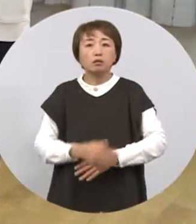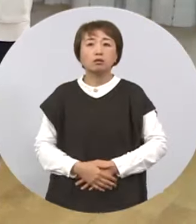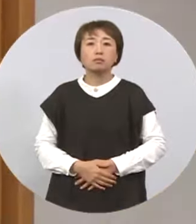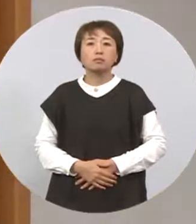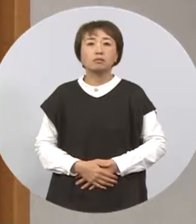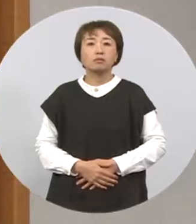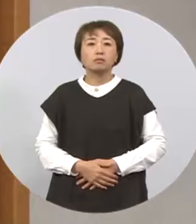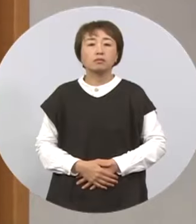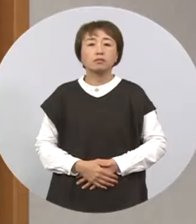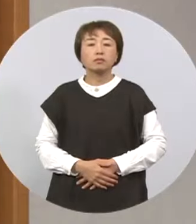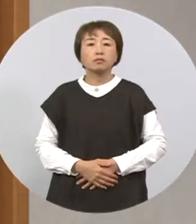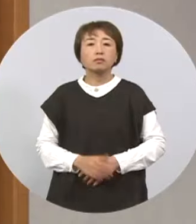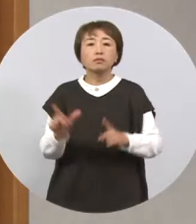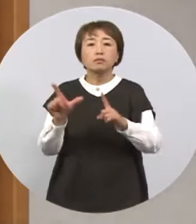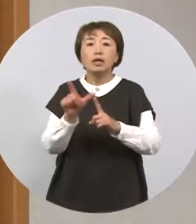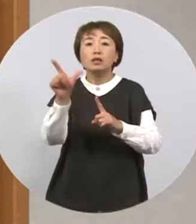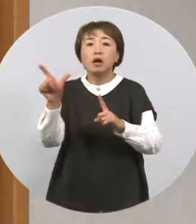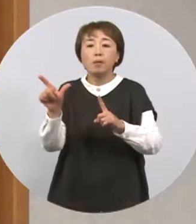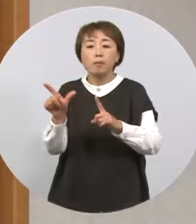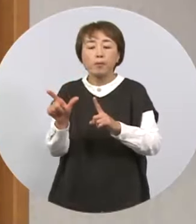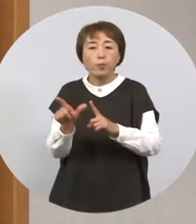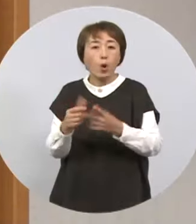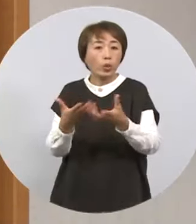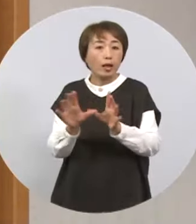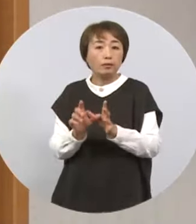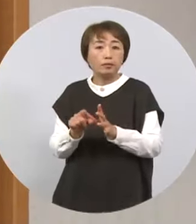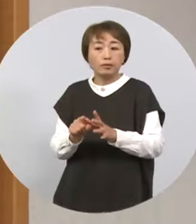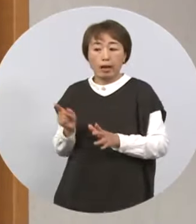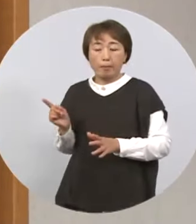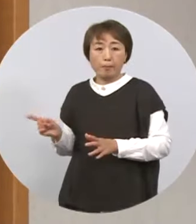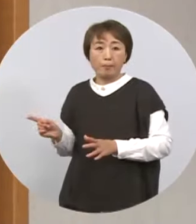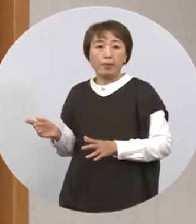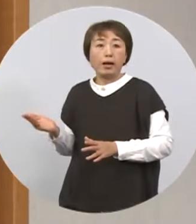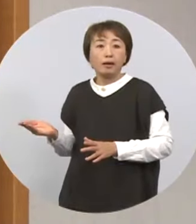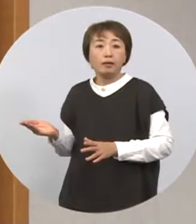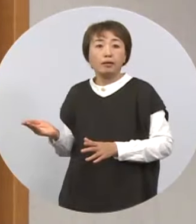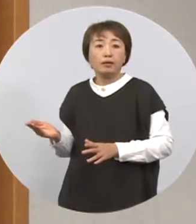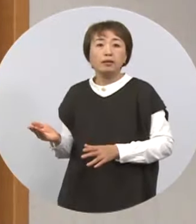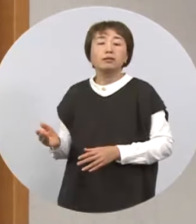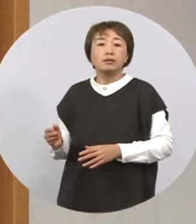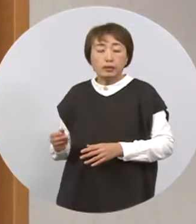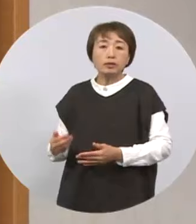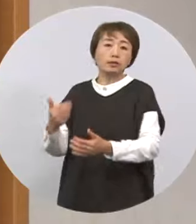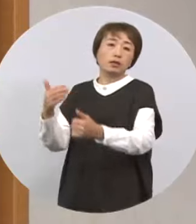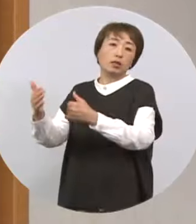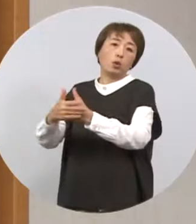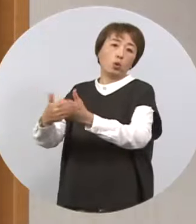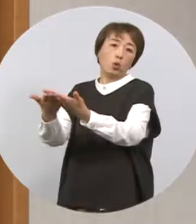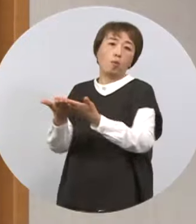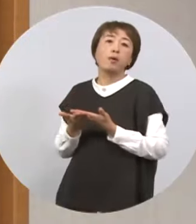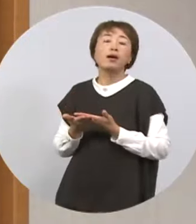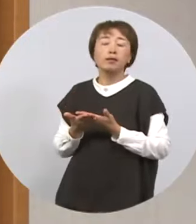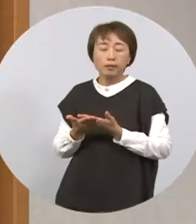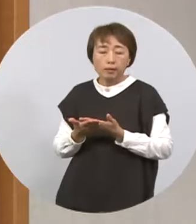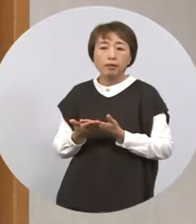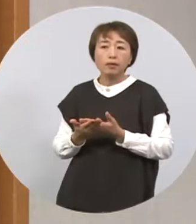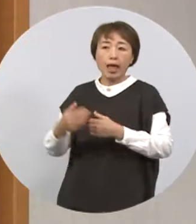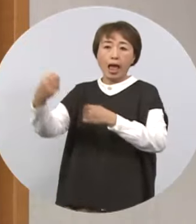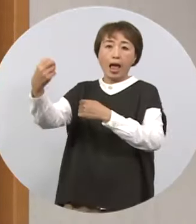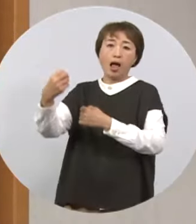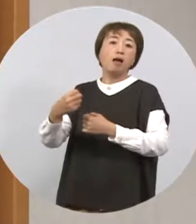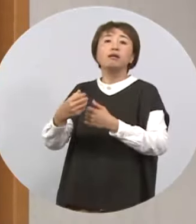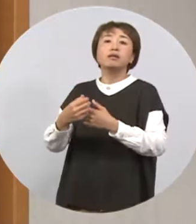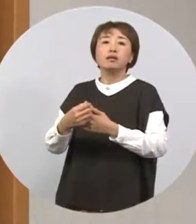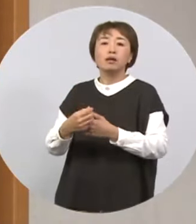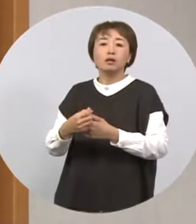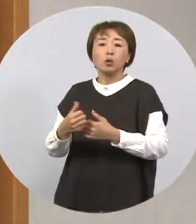の非営利団体にサスプという団体があるんですけど、はい、その方に協力をしていただいていて、でアドバイスを受けてこういう授業があるから